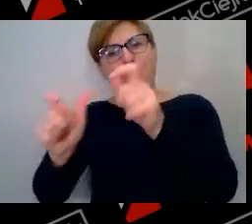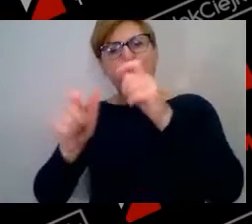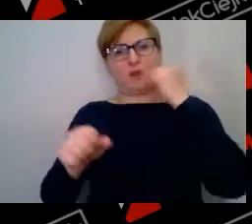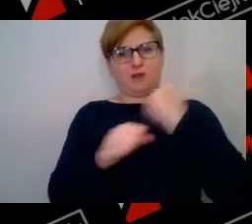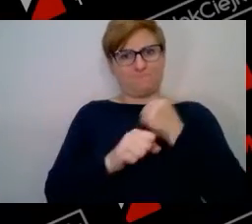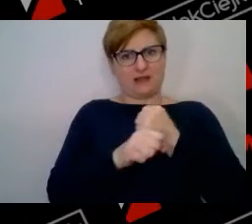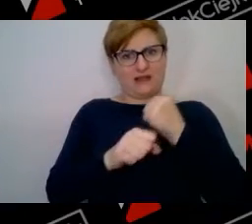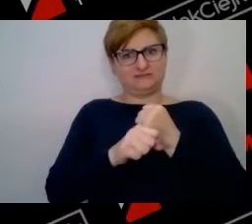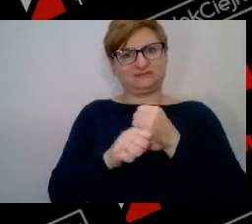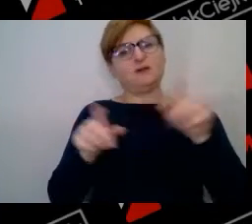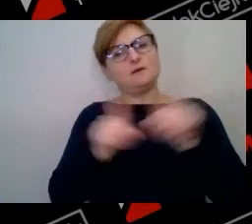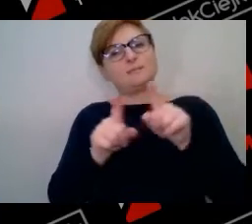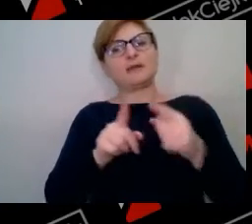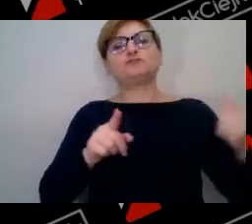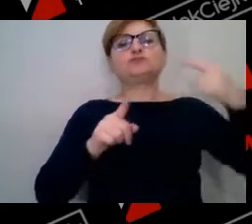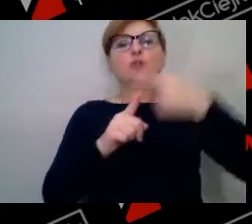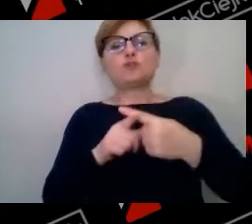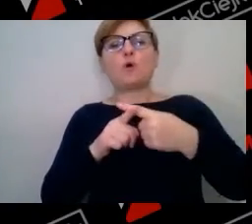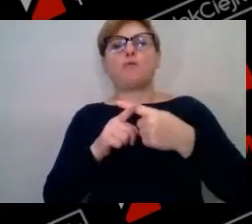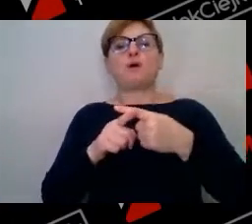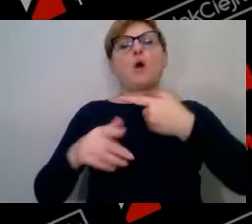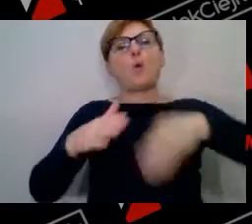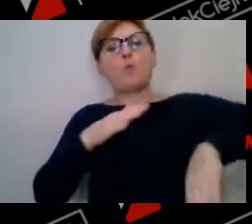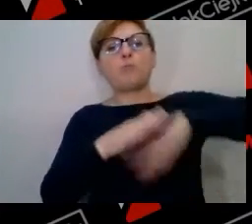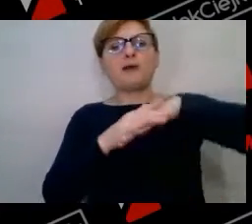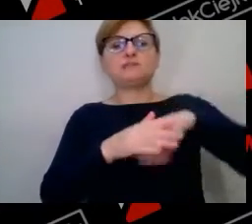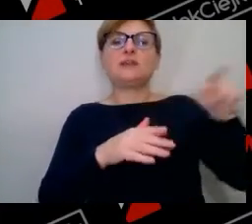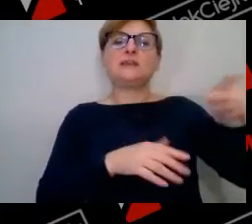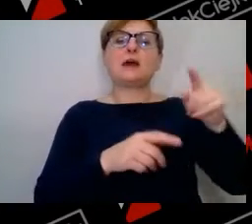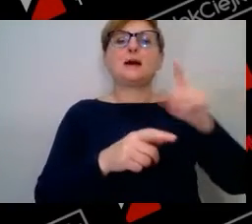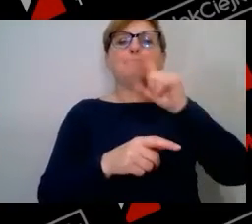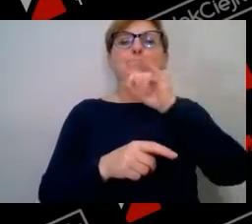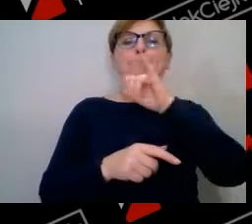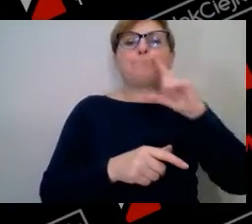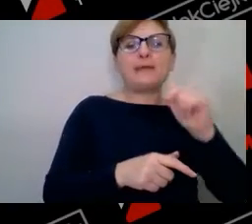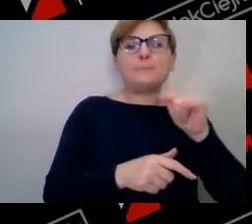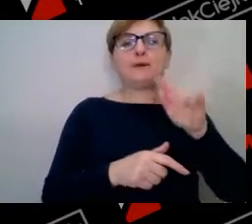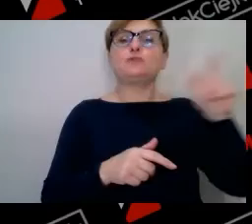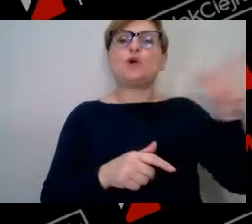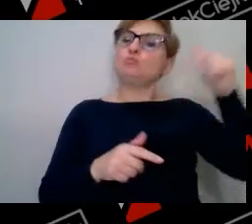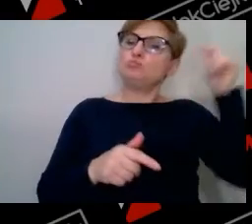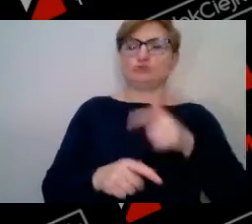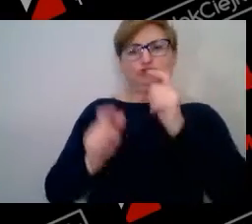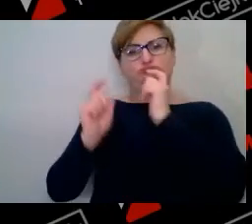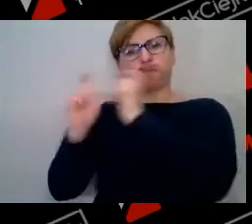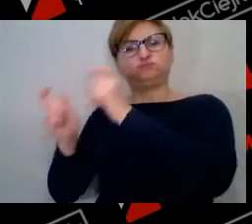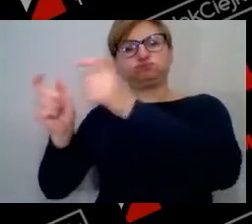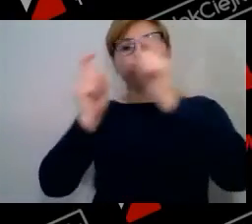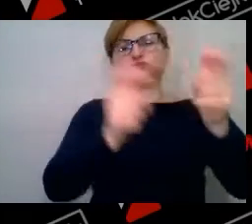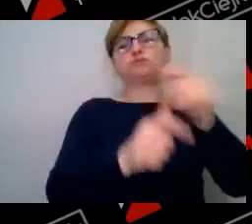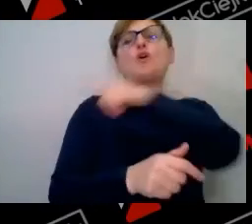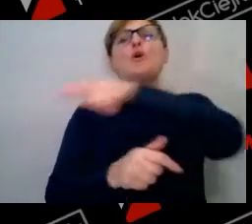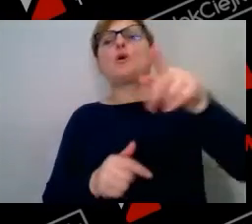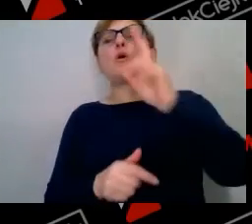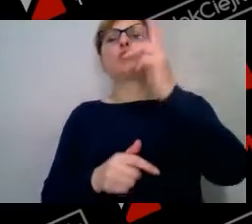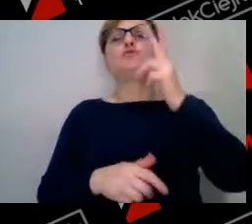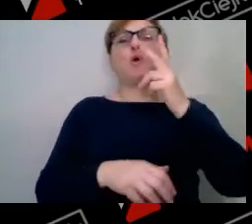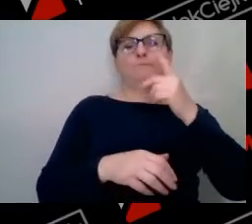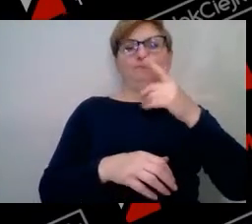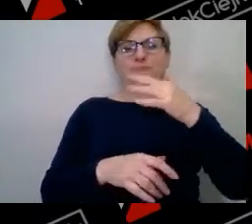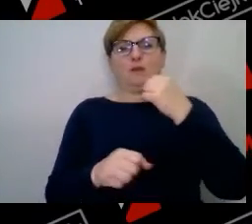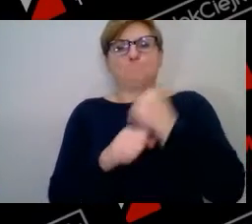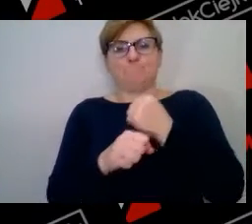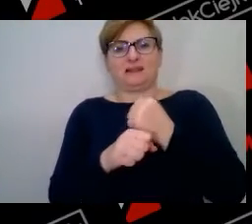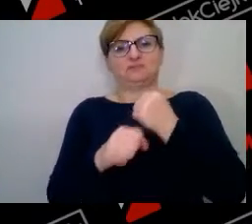uprawnień Państwowej Inspekcji Pracy, tak aby mogła ścigać nieuczciwych pracodawców i miała większe dofinansowanie na ten cel.